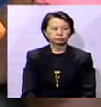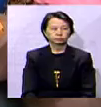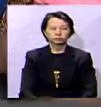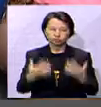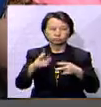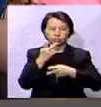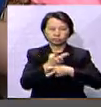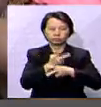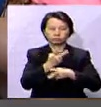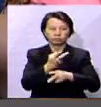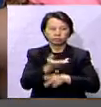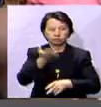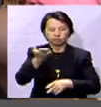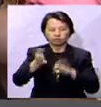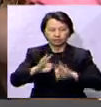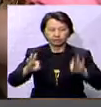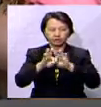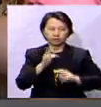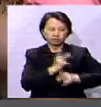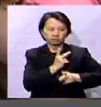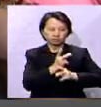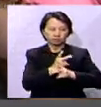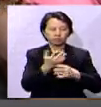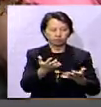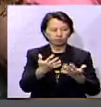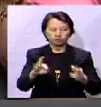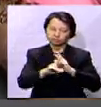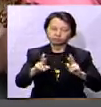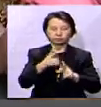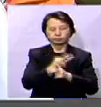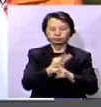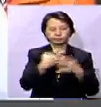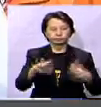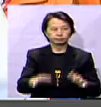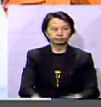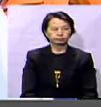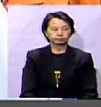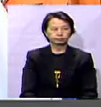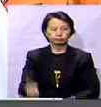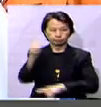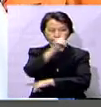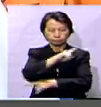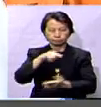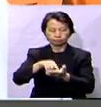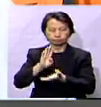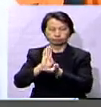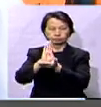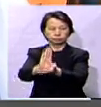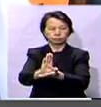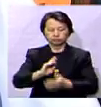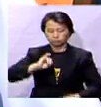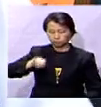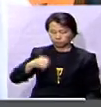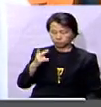Kira dah simpan lah benda-benda yang ni. Nak rosak tu kan? Dia ambil simpan lah. Jadi bantuan dengan penduduk-penduduk yang terjejas ini,